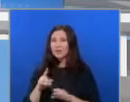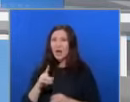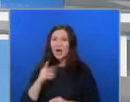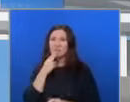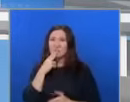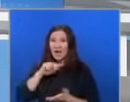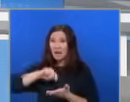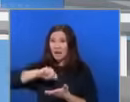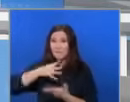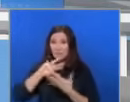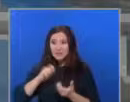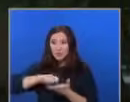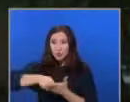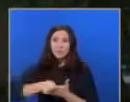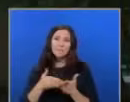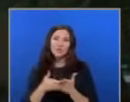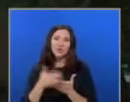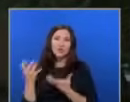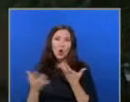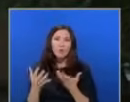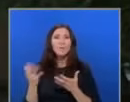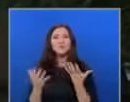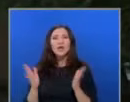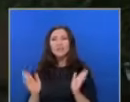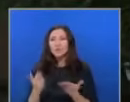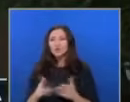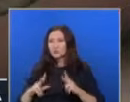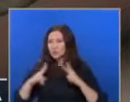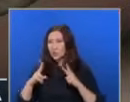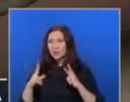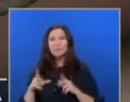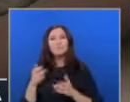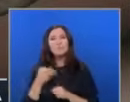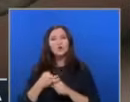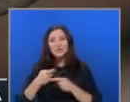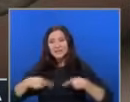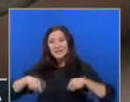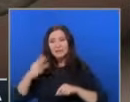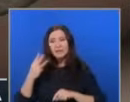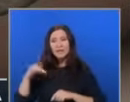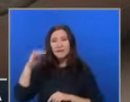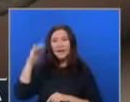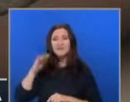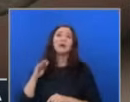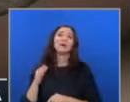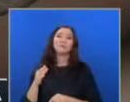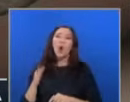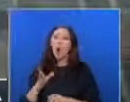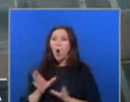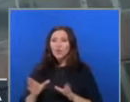за огнената стихия. Пожарът е избухнал призори в болнична стая на третия етаж в отделението по